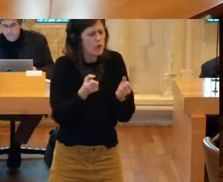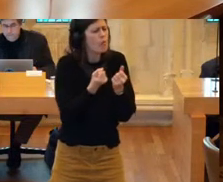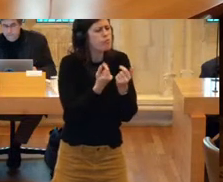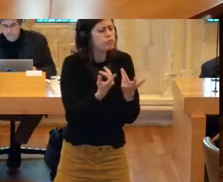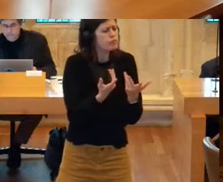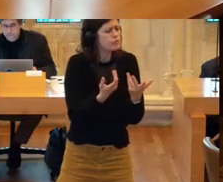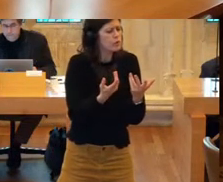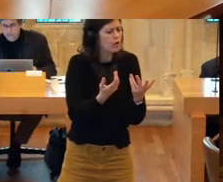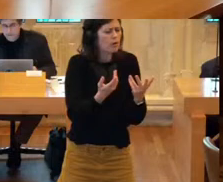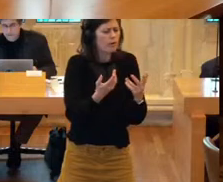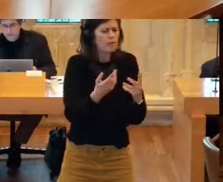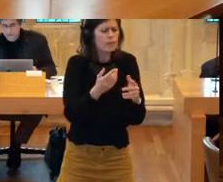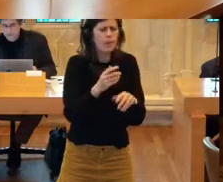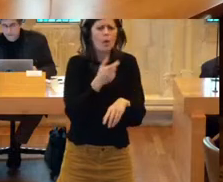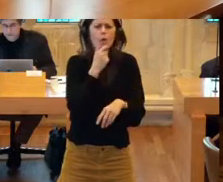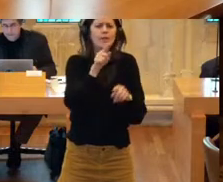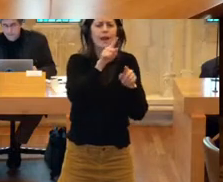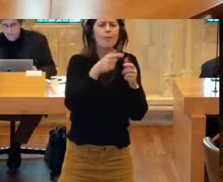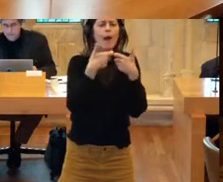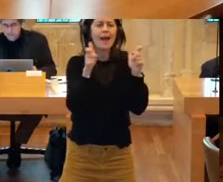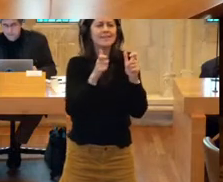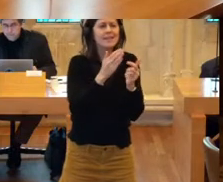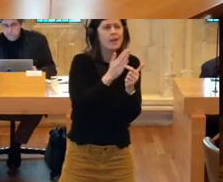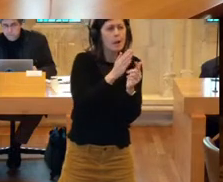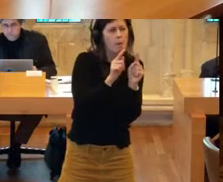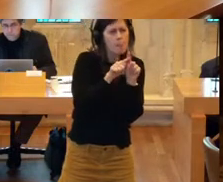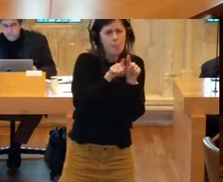points de passage vers l'Angleterre la plupart du temps, entre